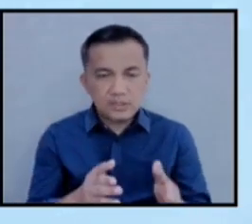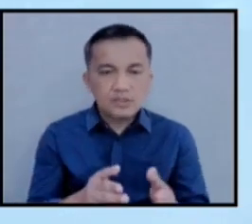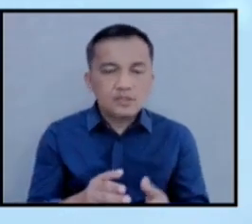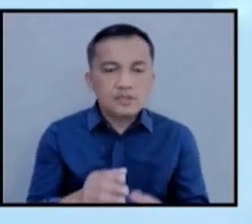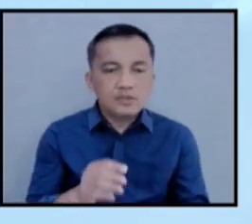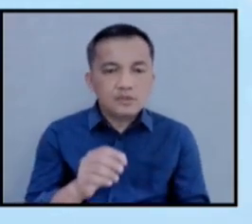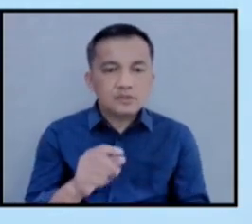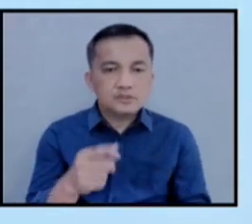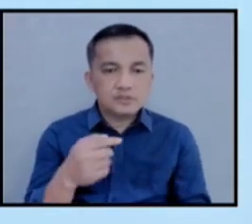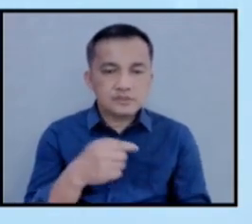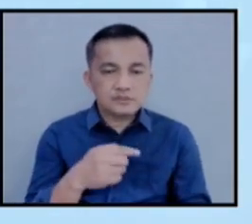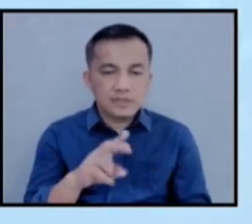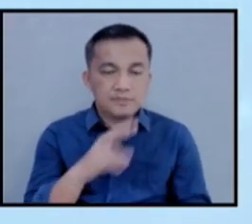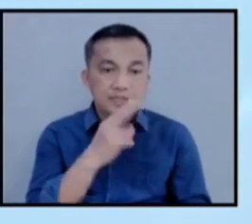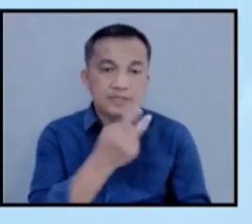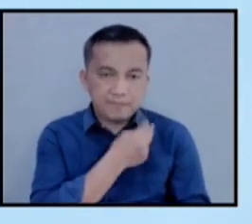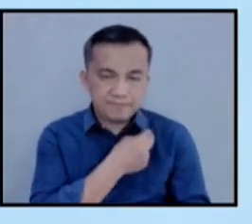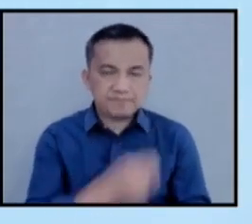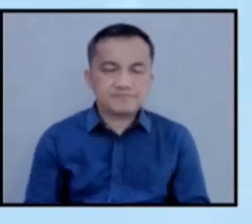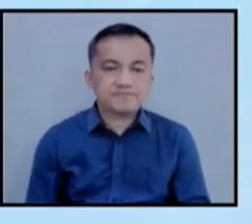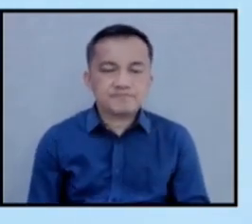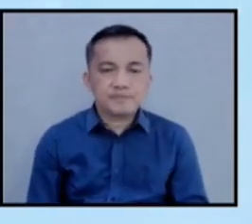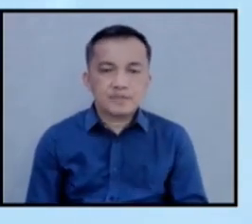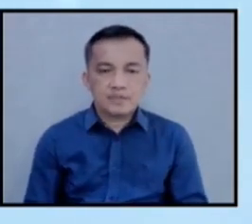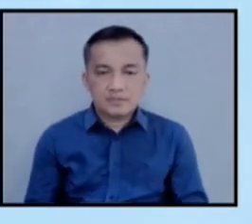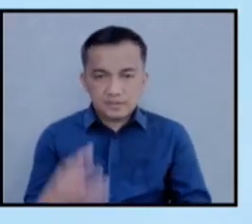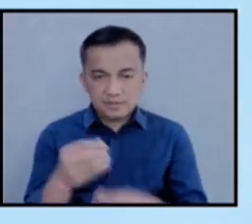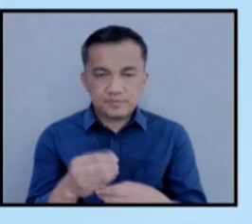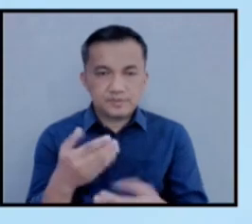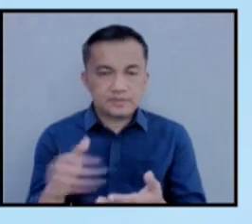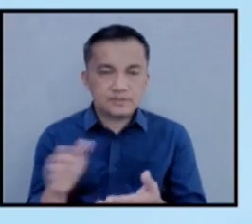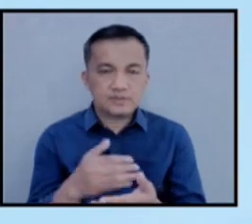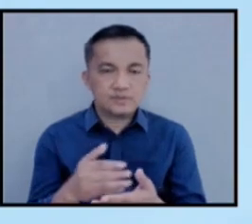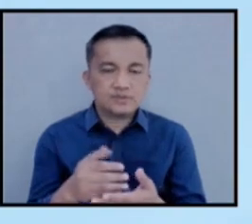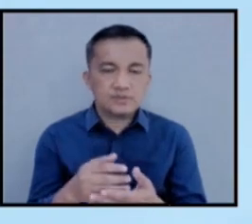Vietnam. Maliban sa pagkanta ni Chanyeol ng kanyang solo